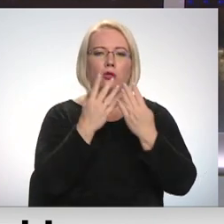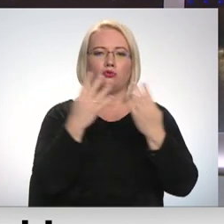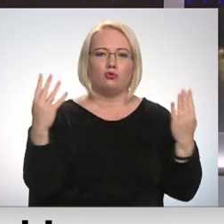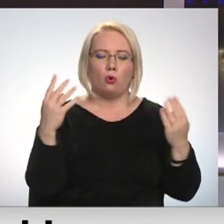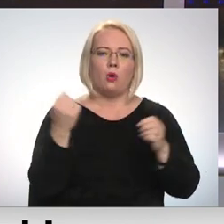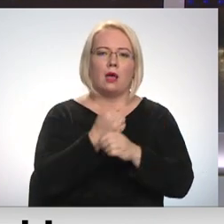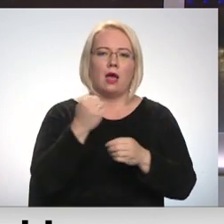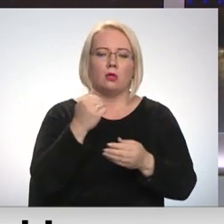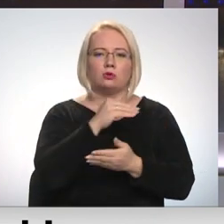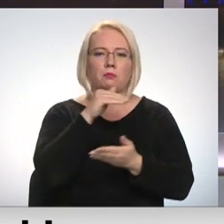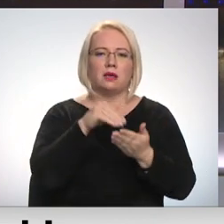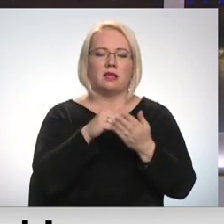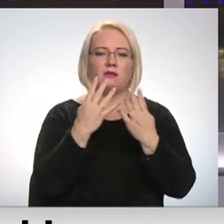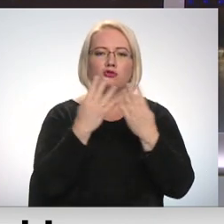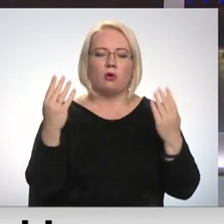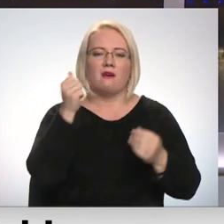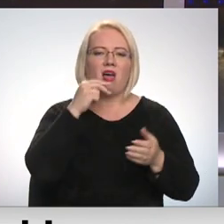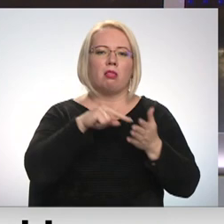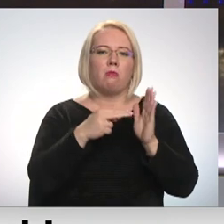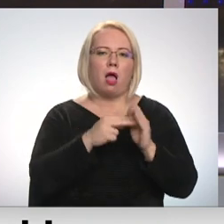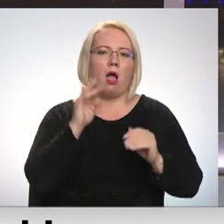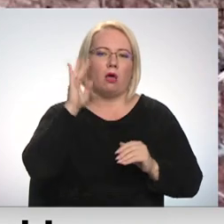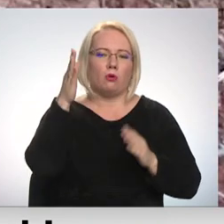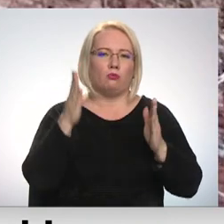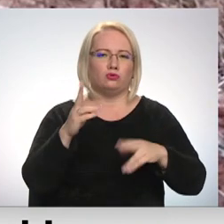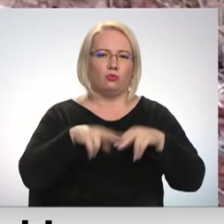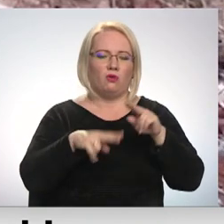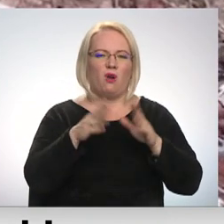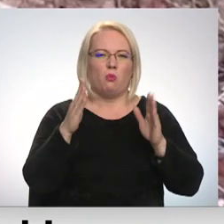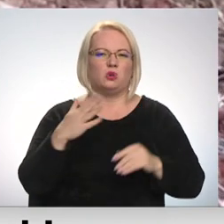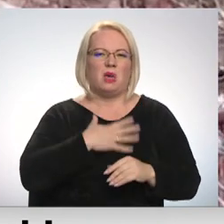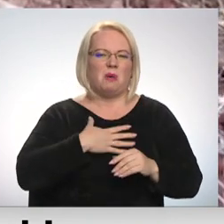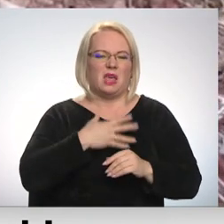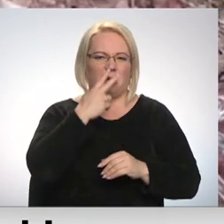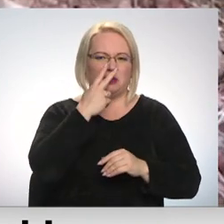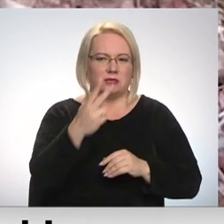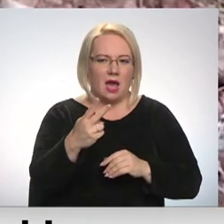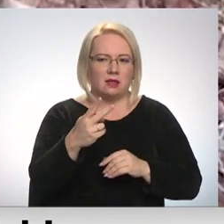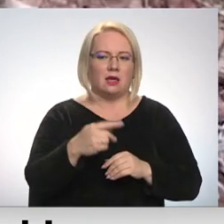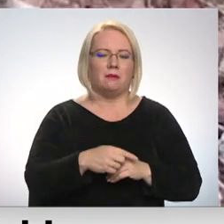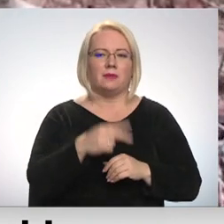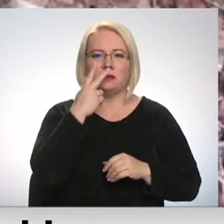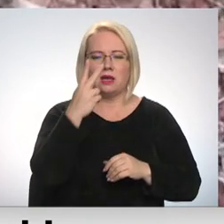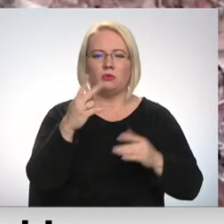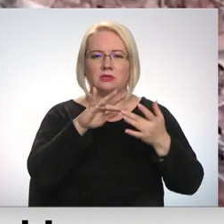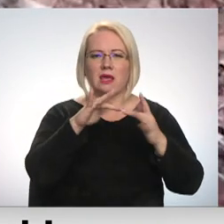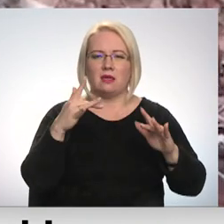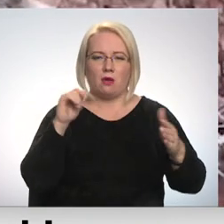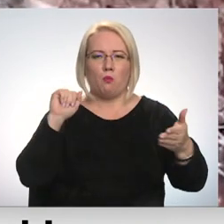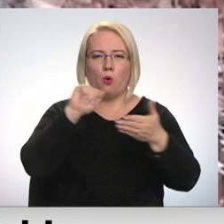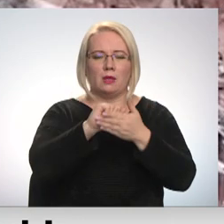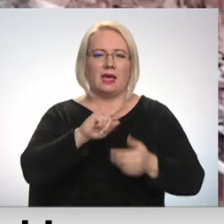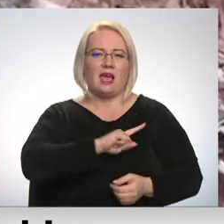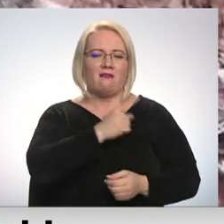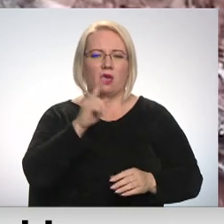uz pastāvīgo žogu, ko vēl plānots būvēt, un brīdinām par nepatīkamiem kadriem. Reaģējot uz sociālajos tīklos publicētiem